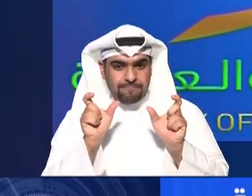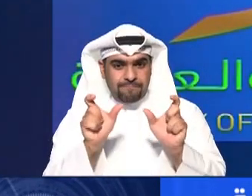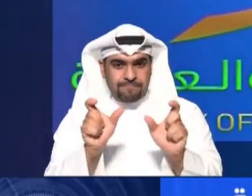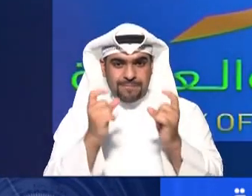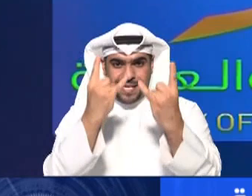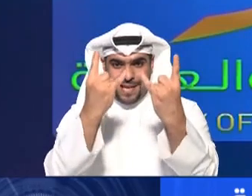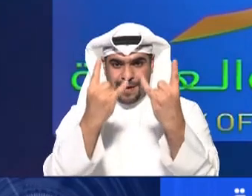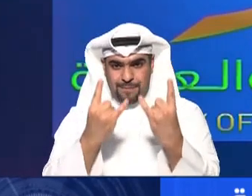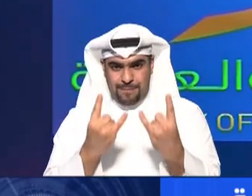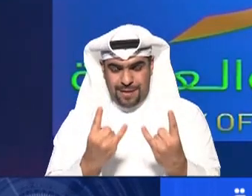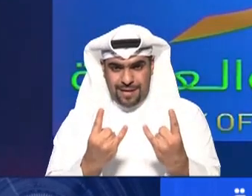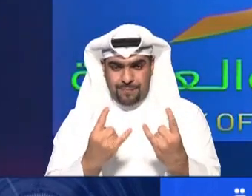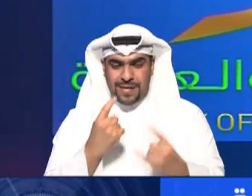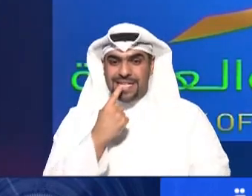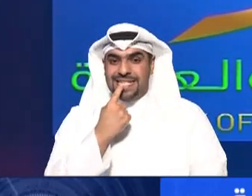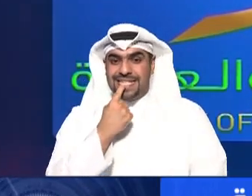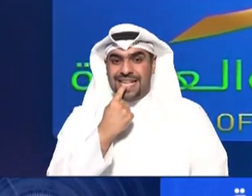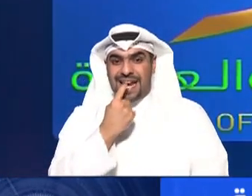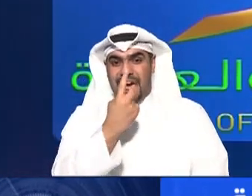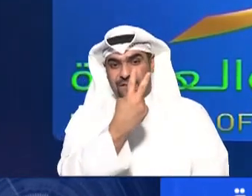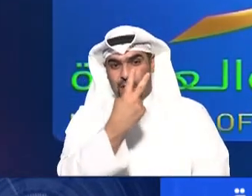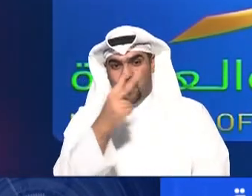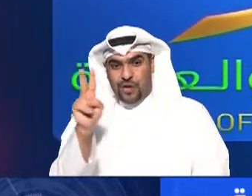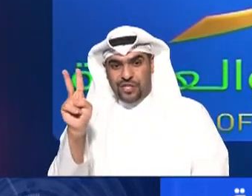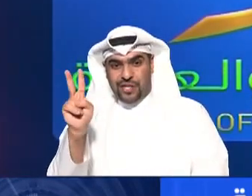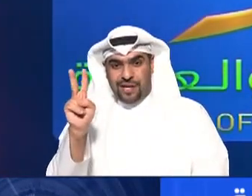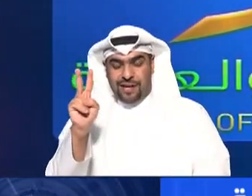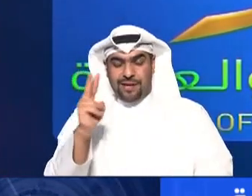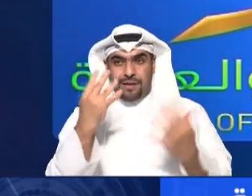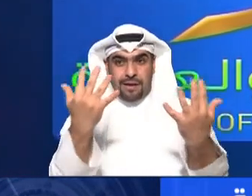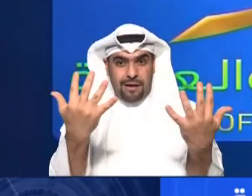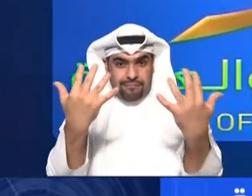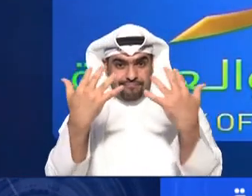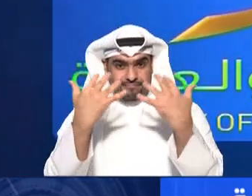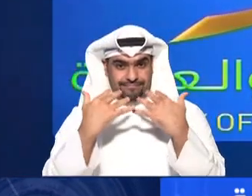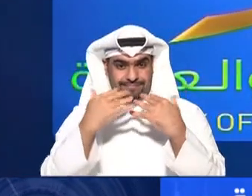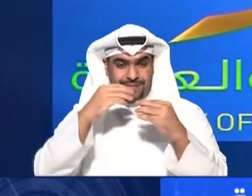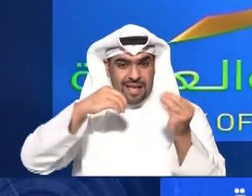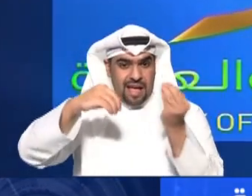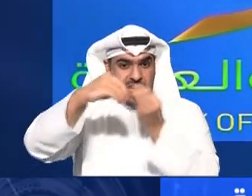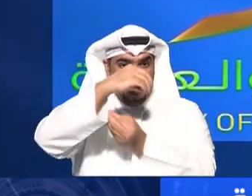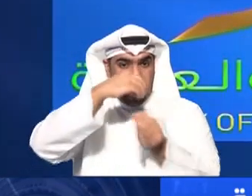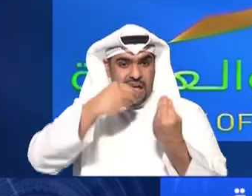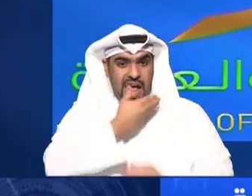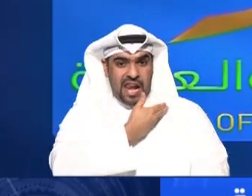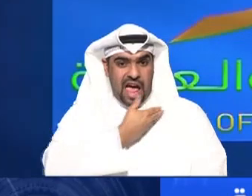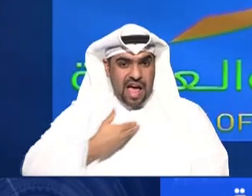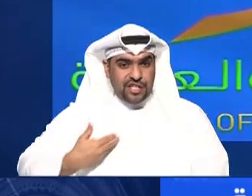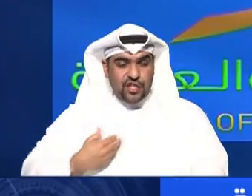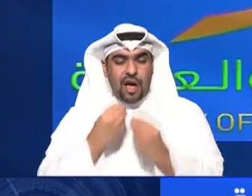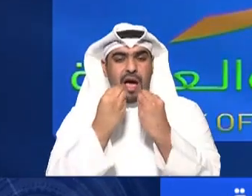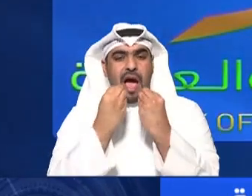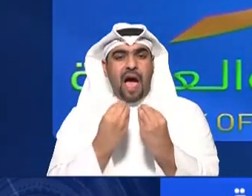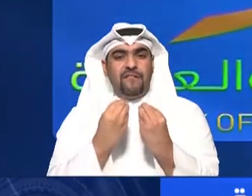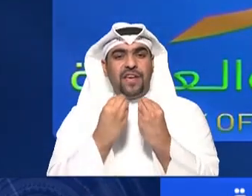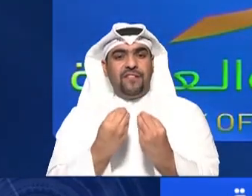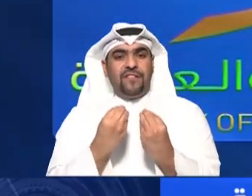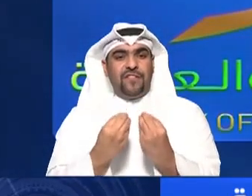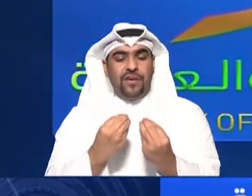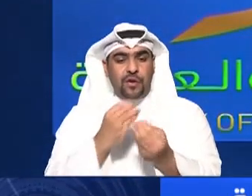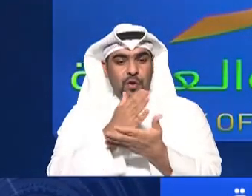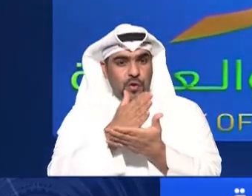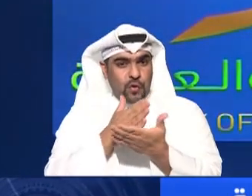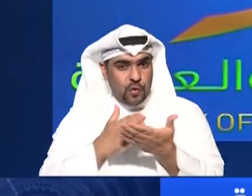عدد الحجاج وأن يكونوا من داخل المملكة من مقيمين وسعوديين من أجل التغلب على ظروف انتشار